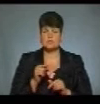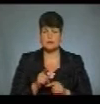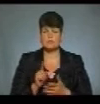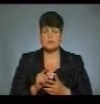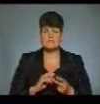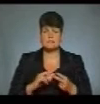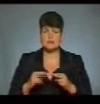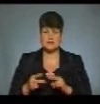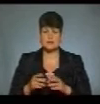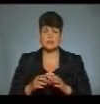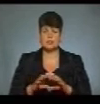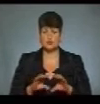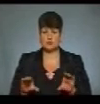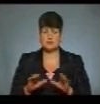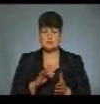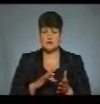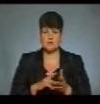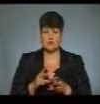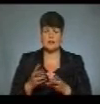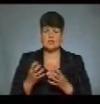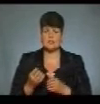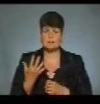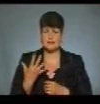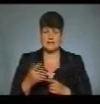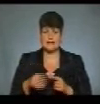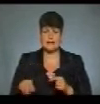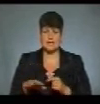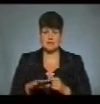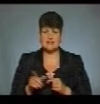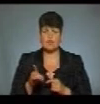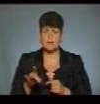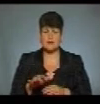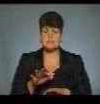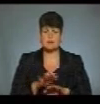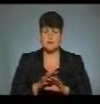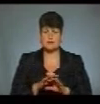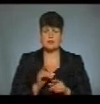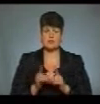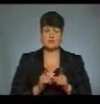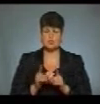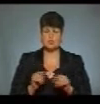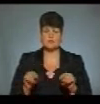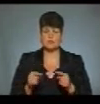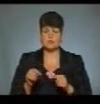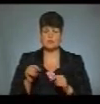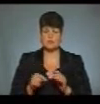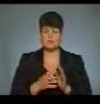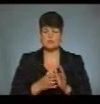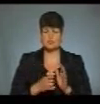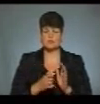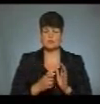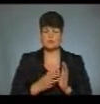труби централізованого опалення ще на 5 ділянках. Європейський банк реконструкції та розвитку заснований у